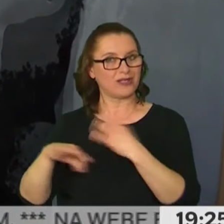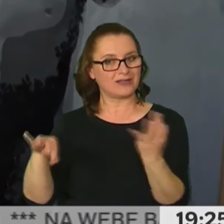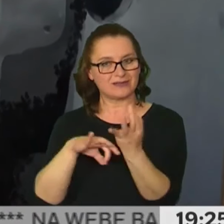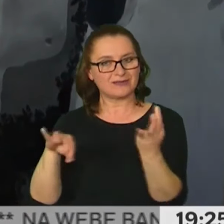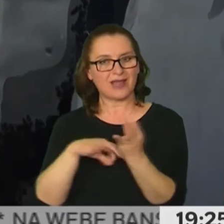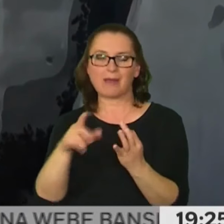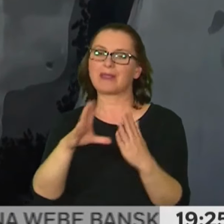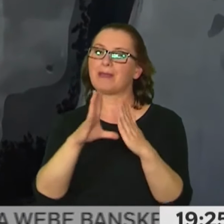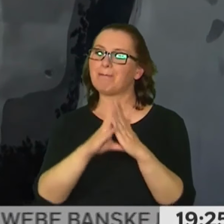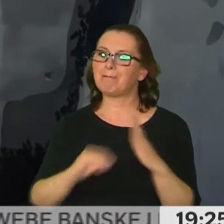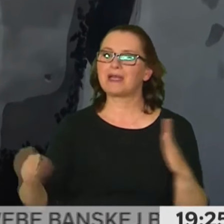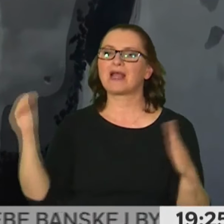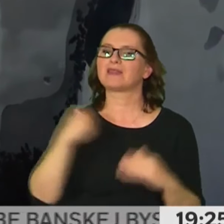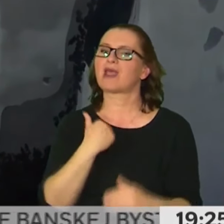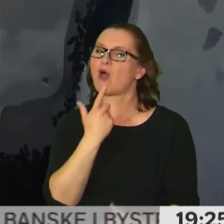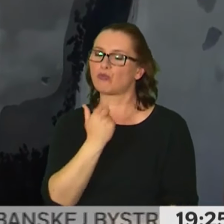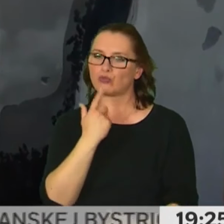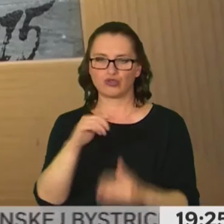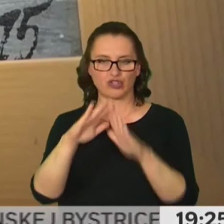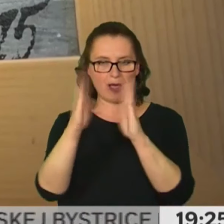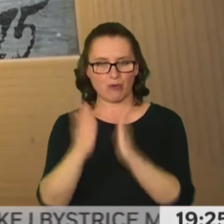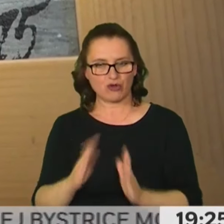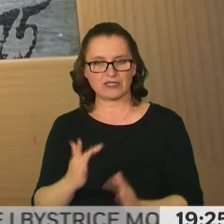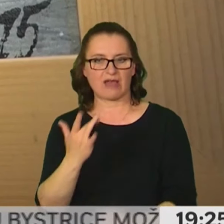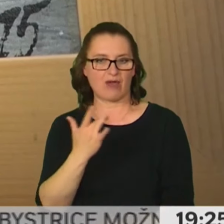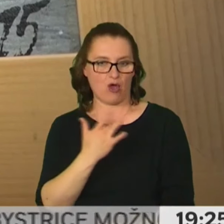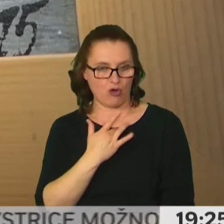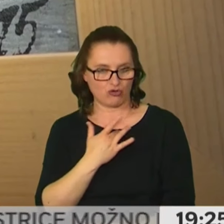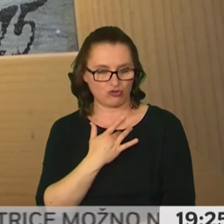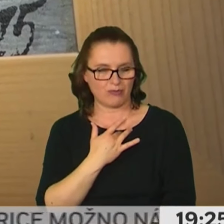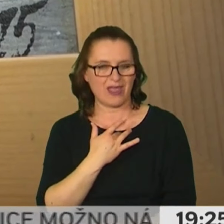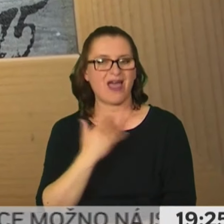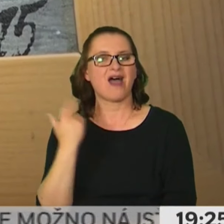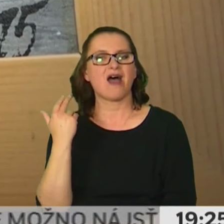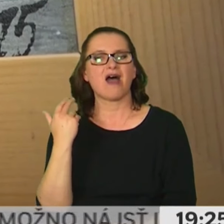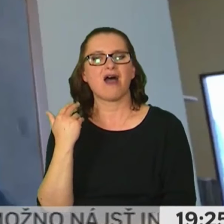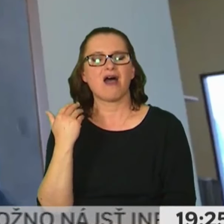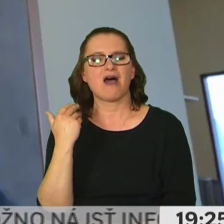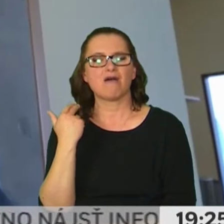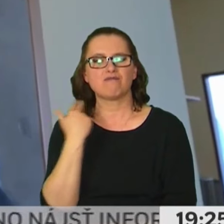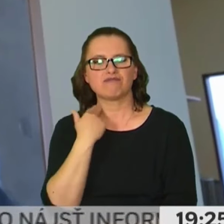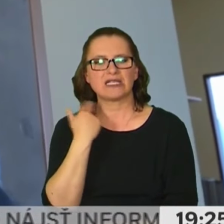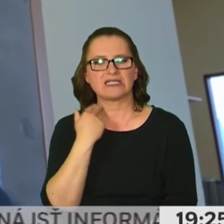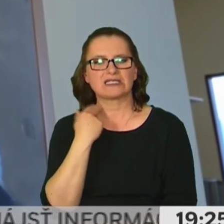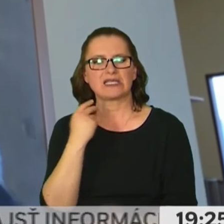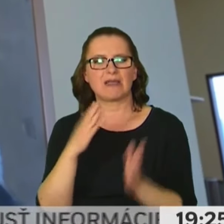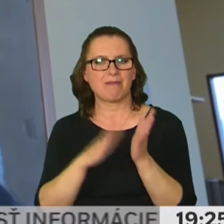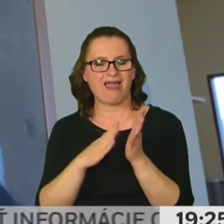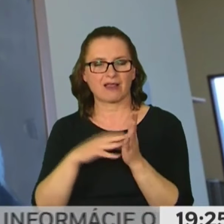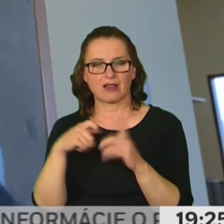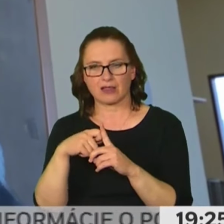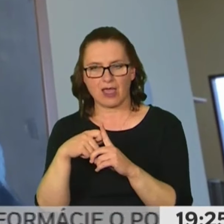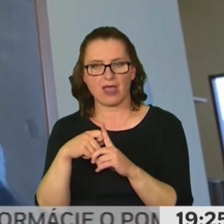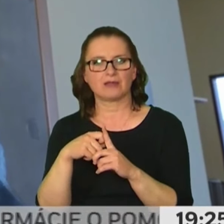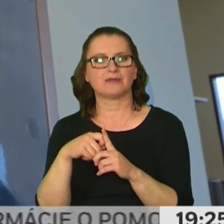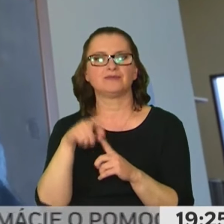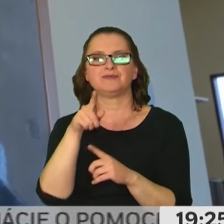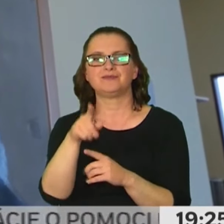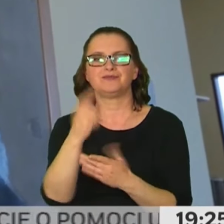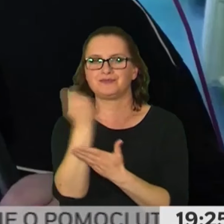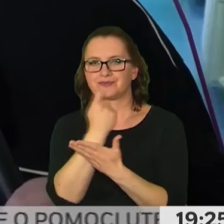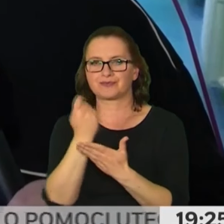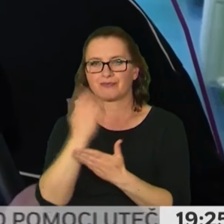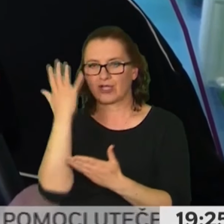príklad. Najobľúbenejšia postava alebo osobnosť je britský herec Michael Caine. On sa maľoval vlastne